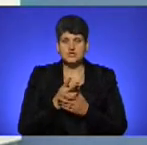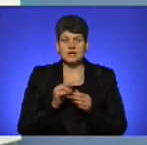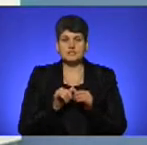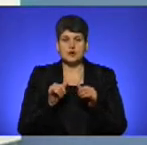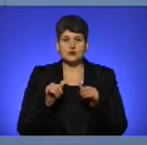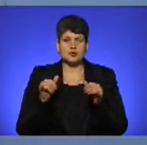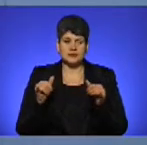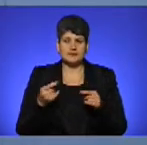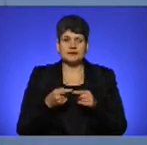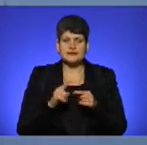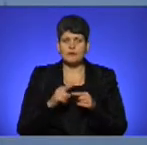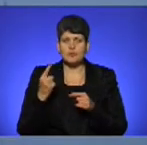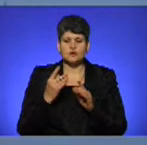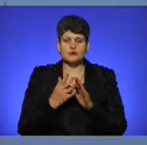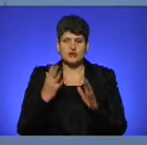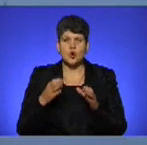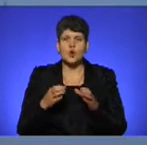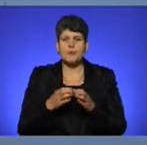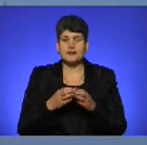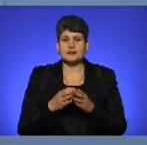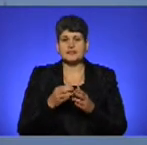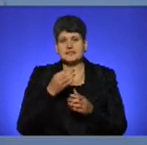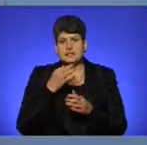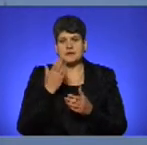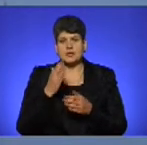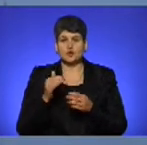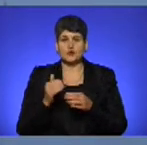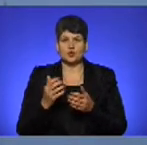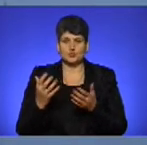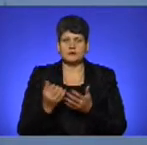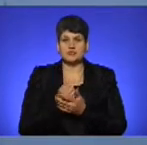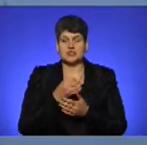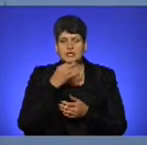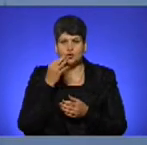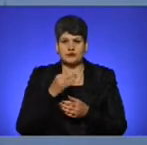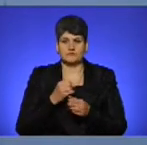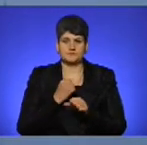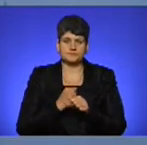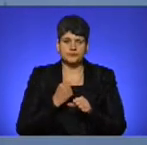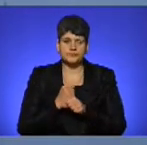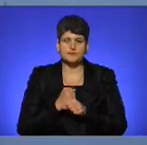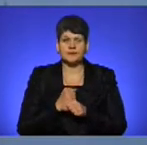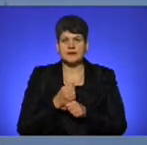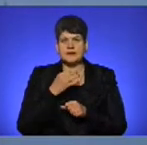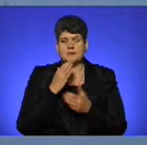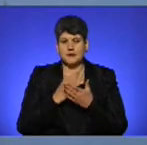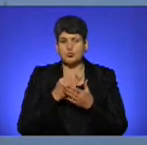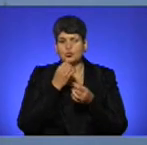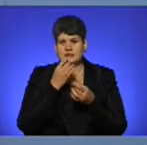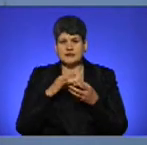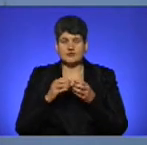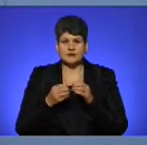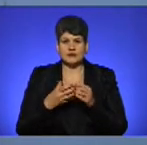розширення. В першу чергу це громади, які заявили, мають успішний досвід функціонування, заявили, мають позитивні результати